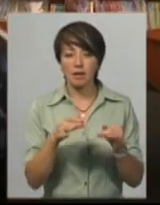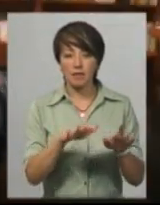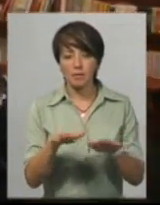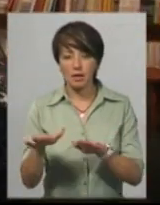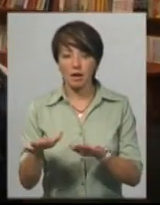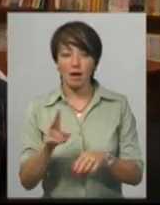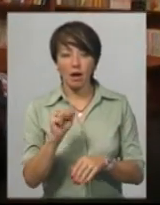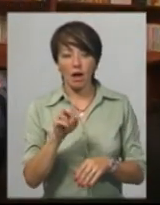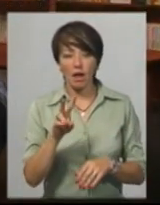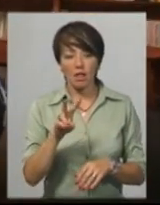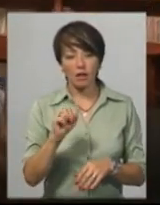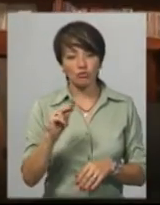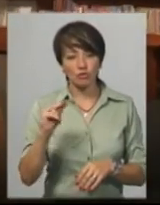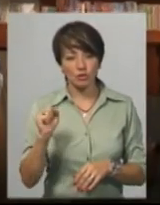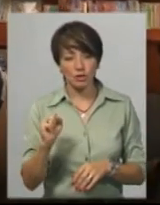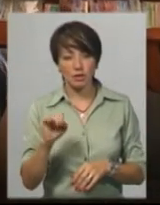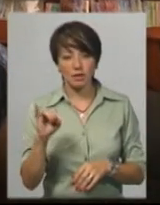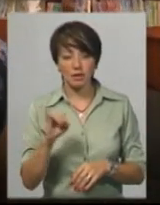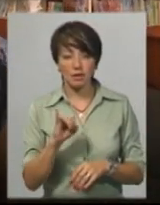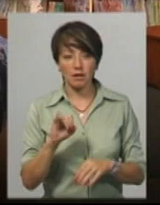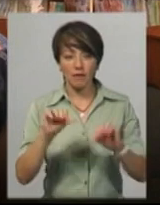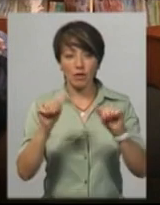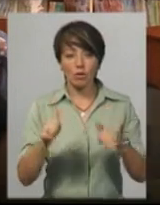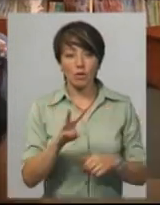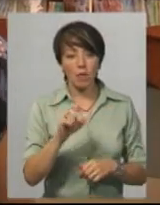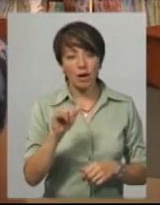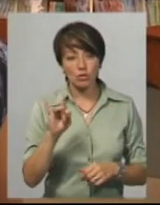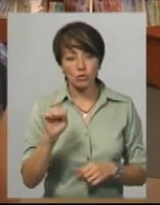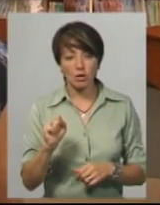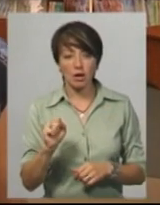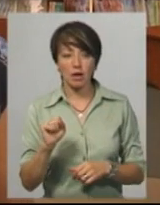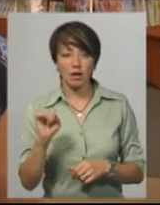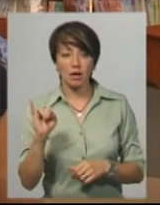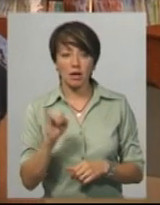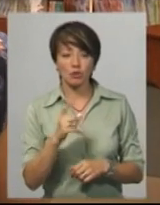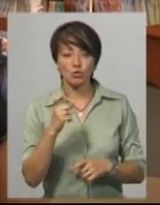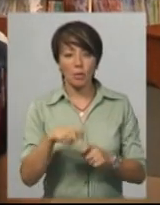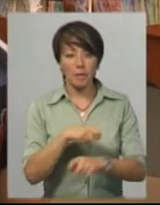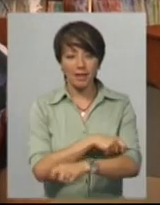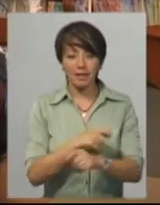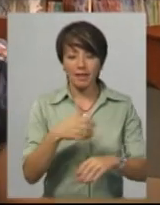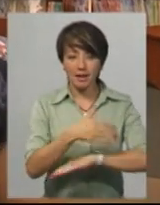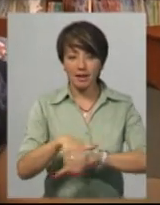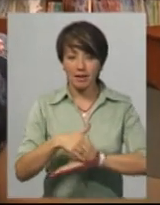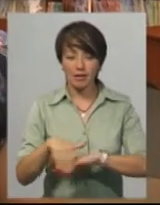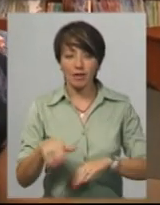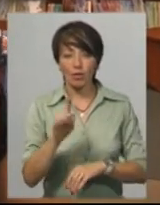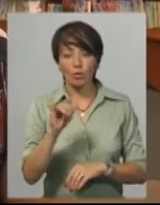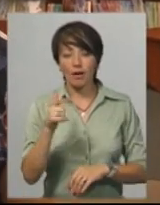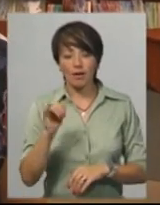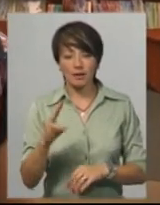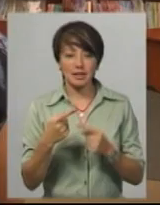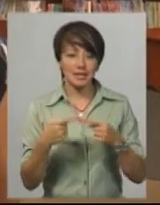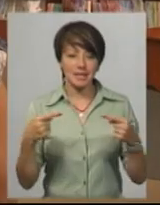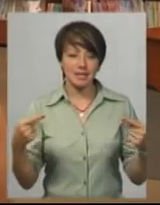і каланча, це і фігури Мазура, і Мінхаузен, і 100-метрівка, і курган, і різні